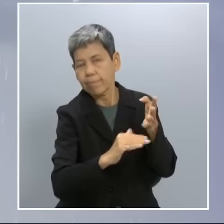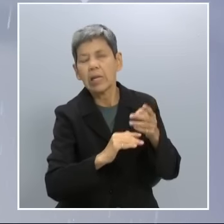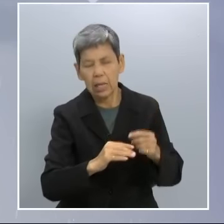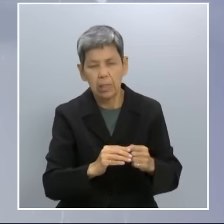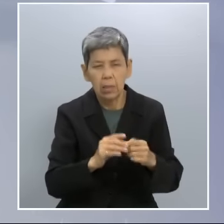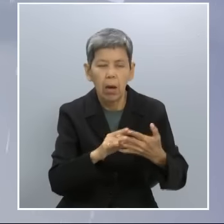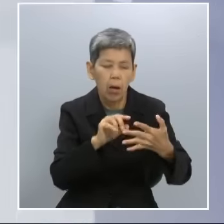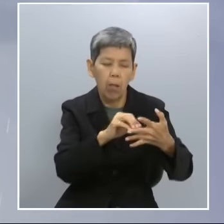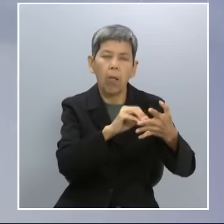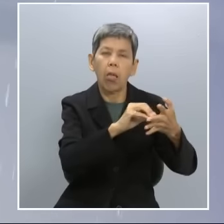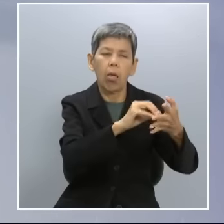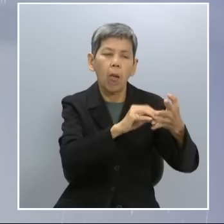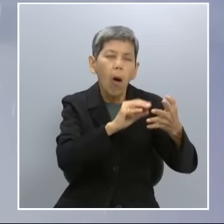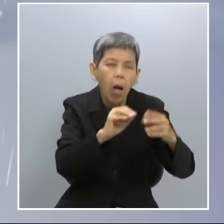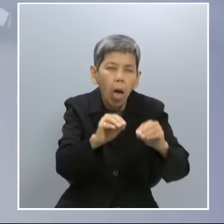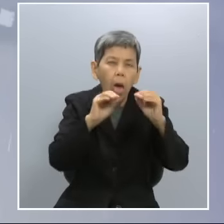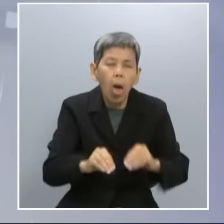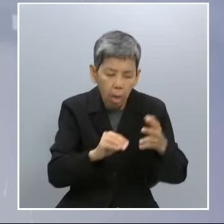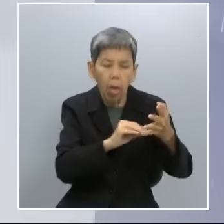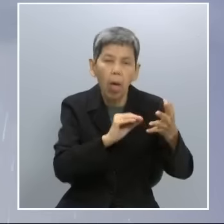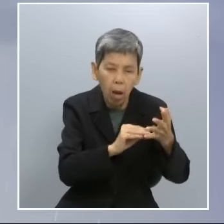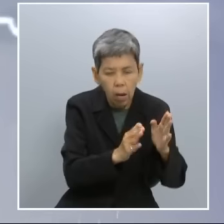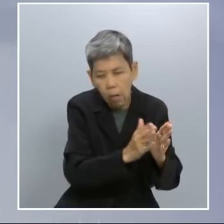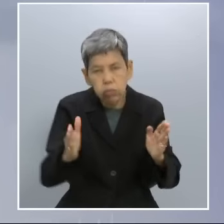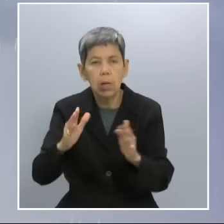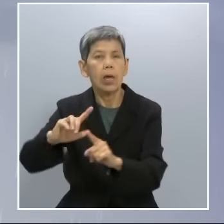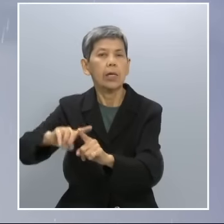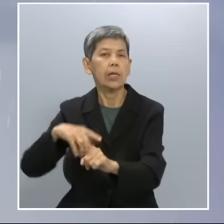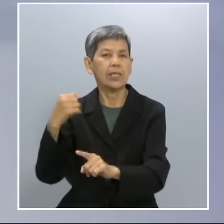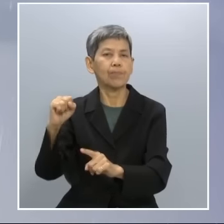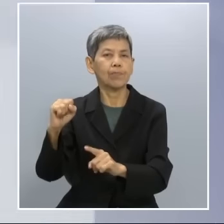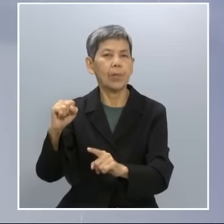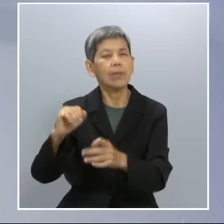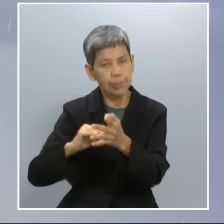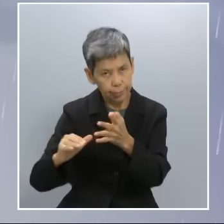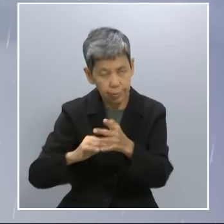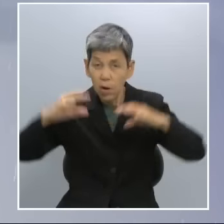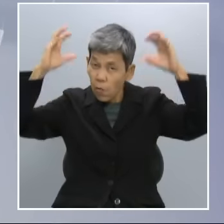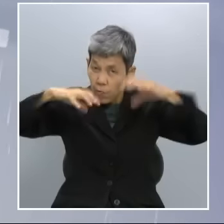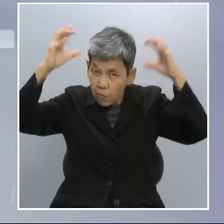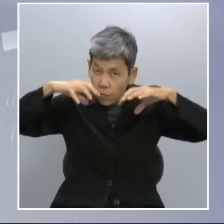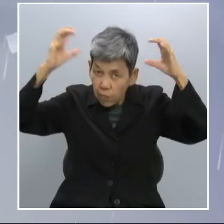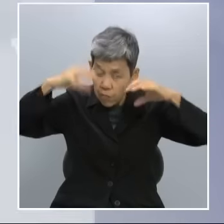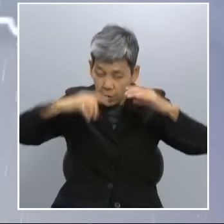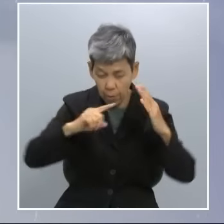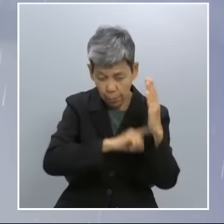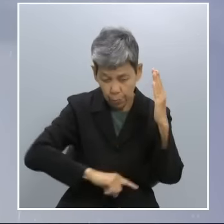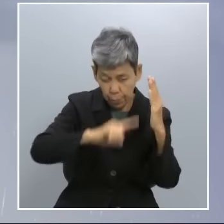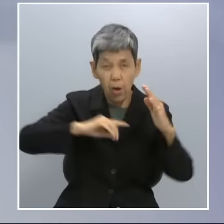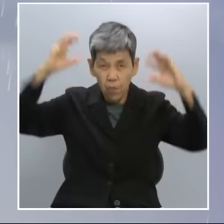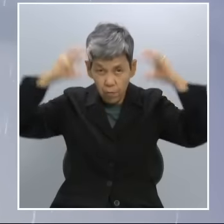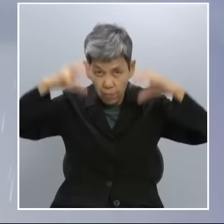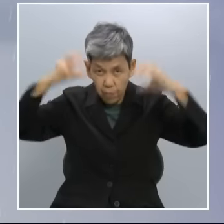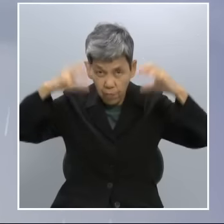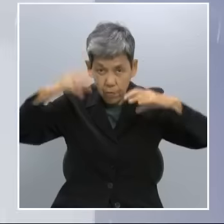ปกติ 1-2สัปดาห์นะคะแล้วก็จะไปสิ้นสุดประมาณปลายเดือนตุลาคมค่ะปริมาณฝนรวมของทั้งประเทศฤดูฝนปีนี้จะ